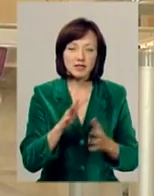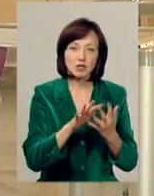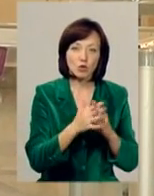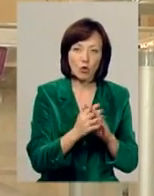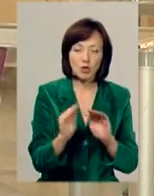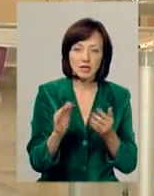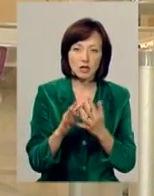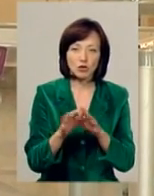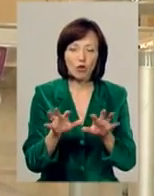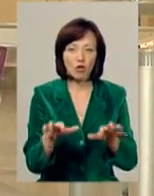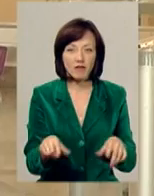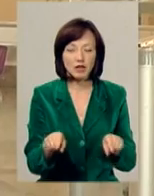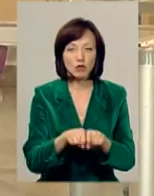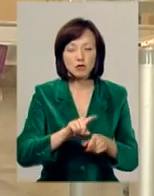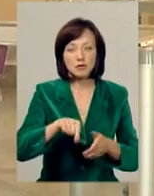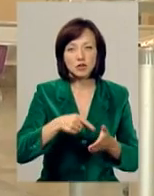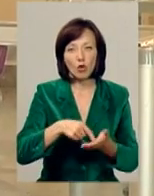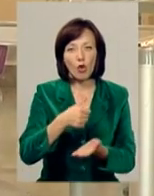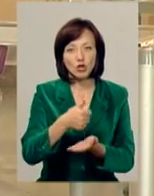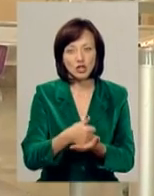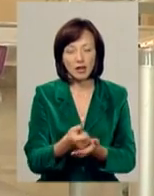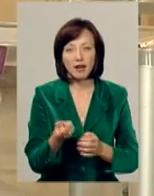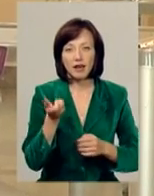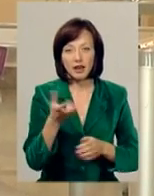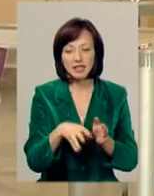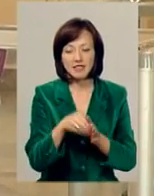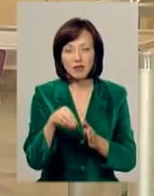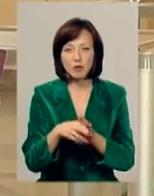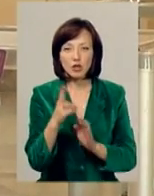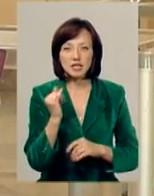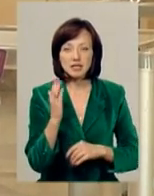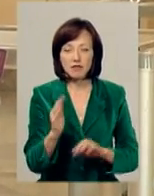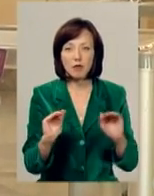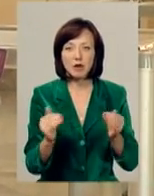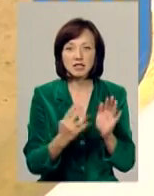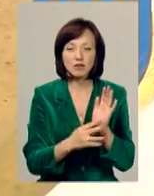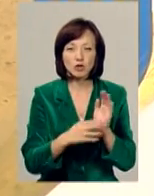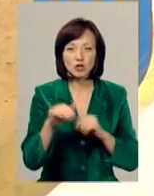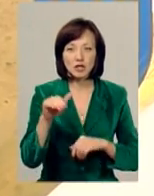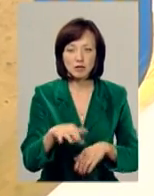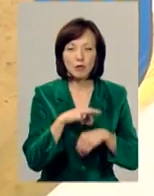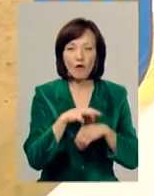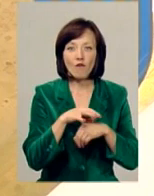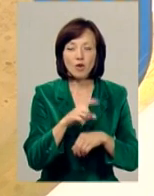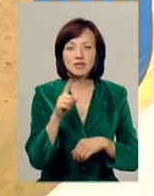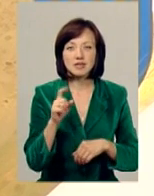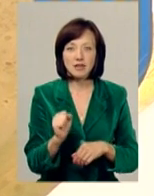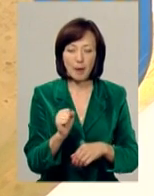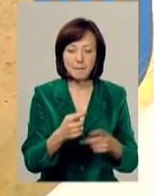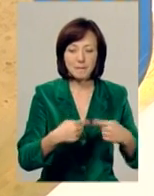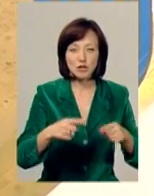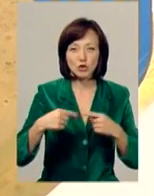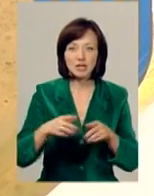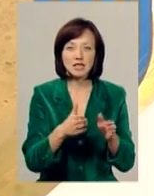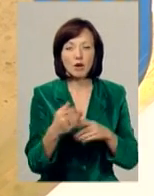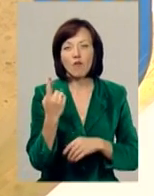селищного голови а також міського очільника там де кількість виборців є меншою ніж 90 000 проводяться за мажоритарною системою